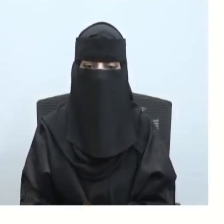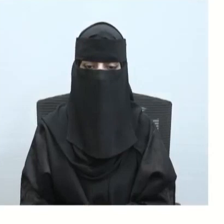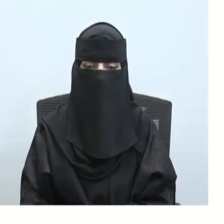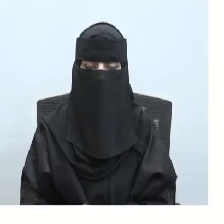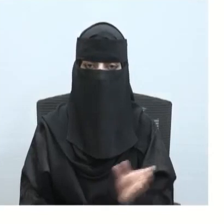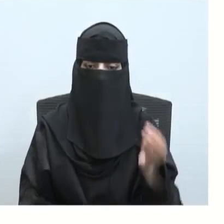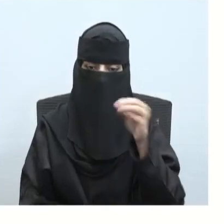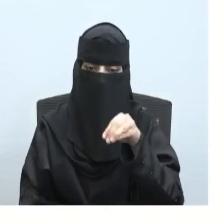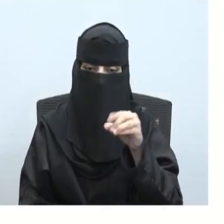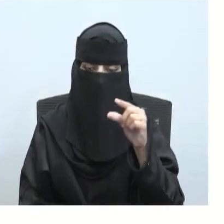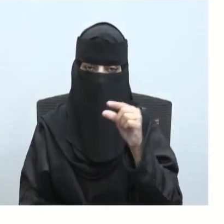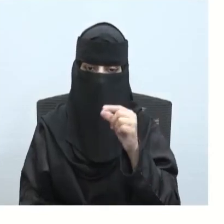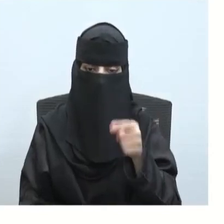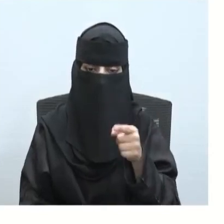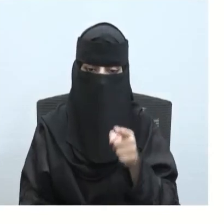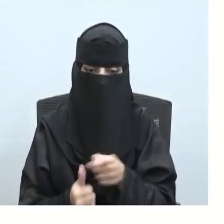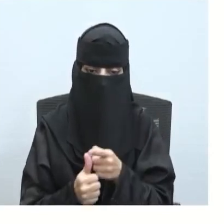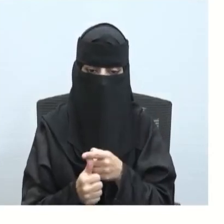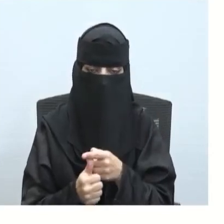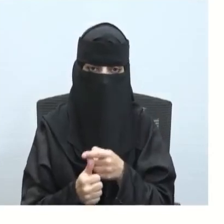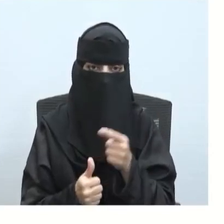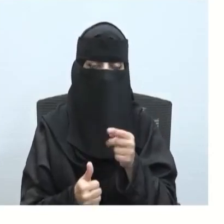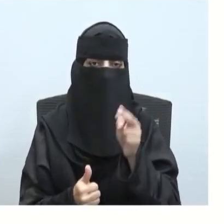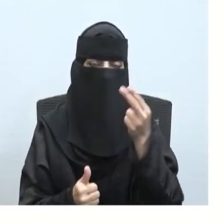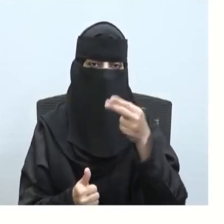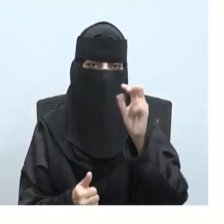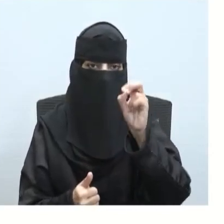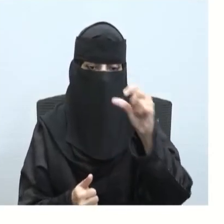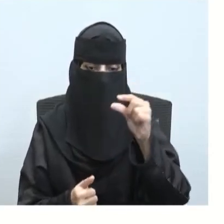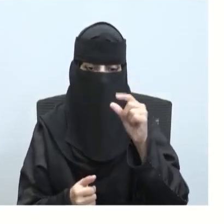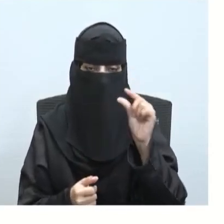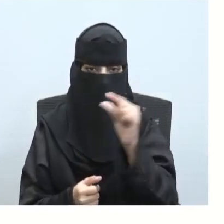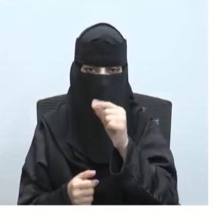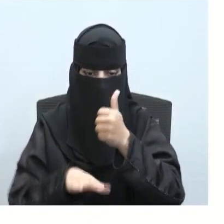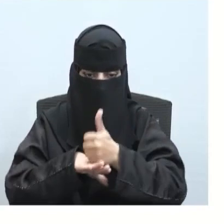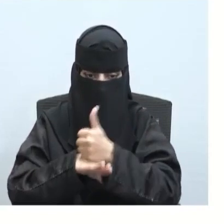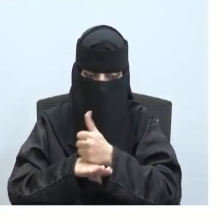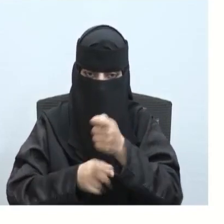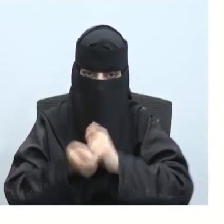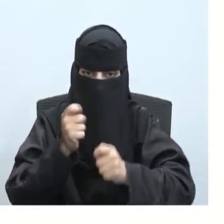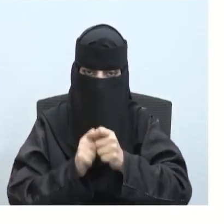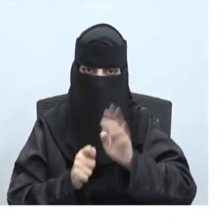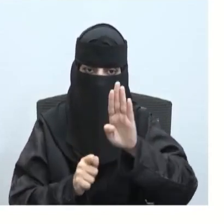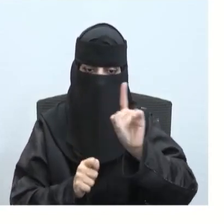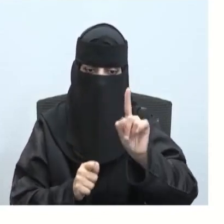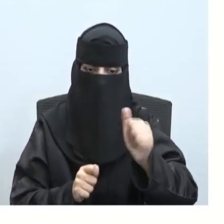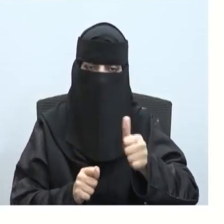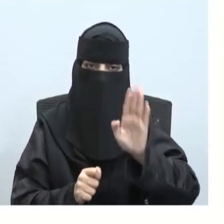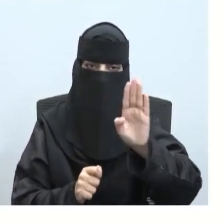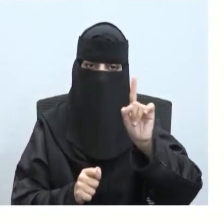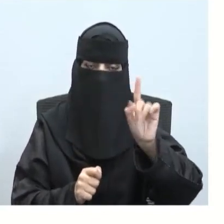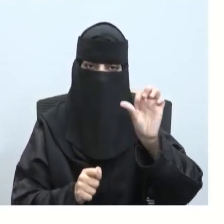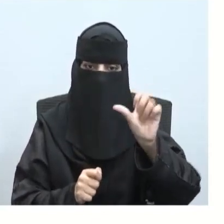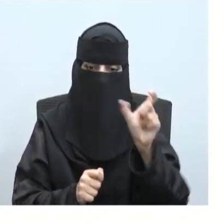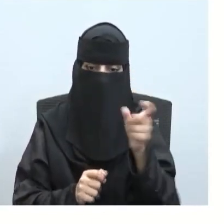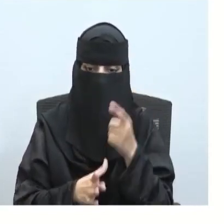قمنا بإضافة عقدة. أولا ما هي العقدة؟ هي اللبنات الأساسية لتكوين الكاب كربون.